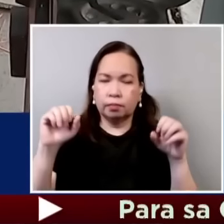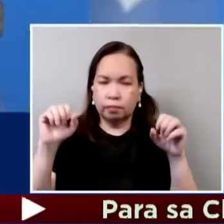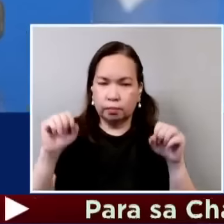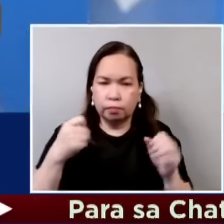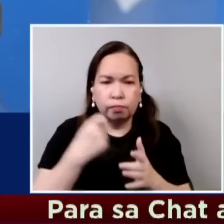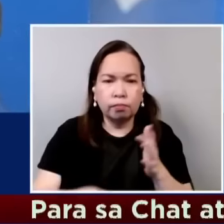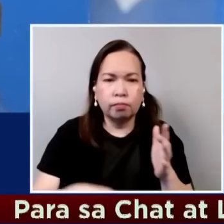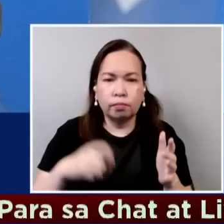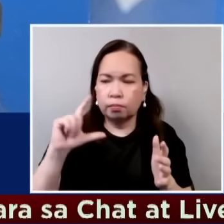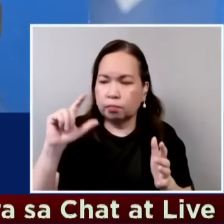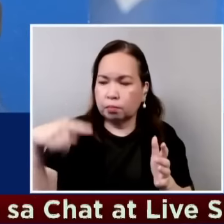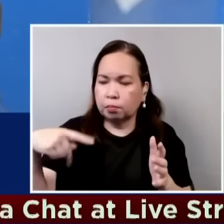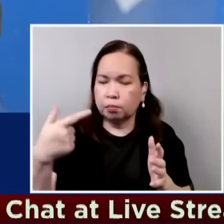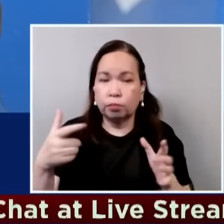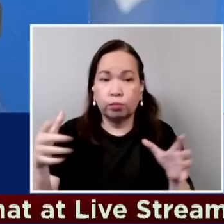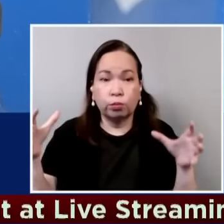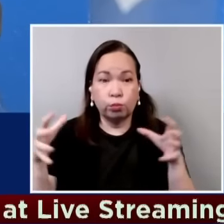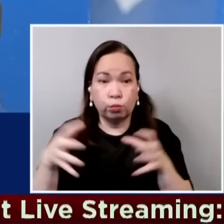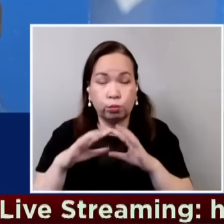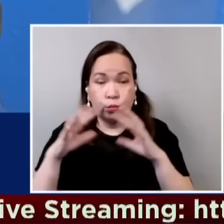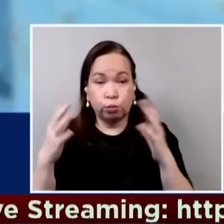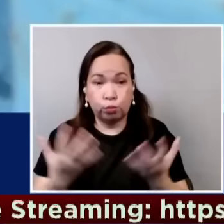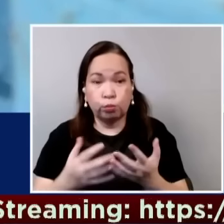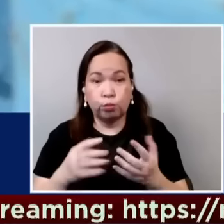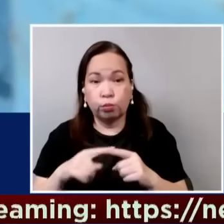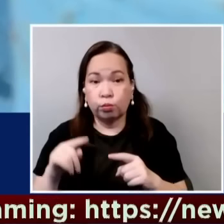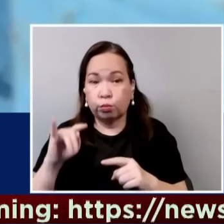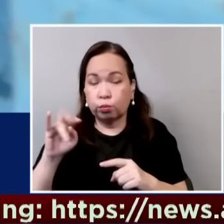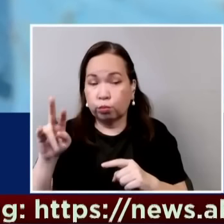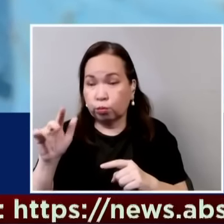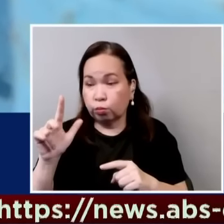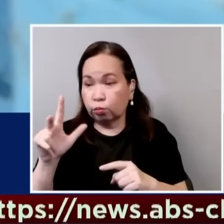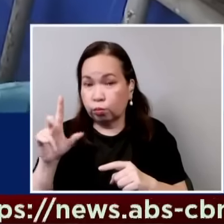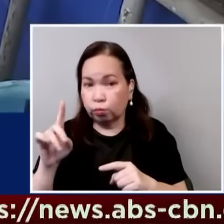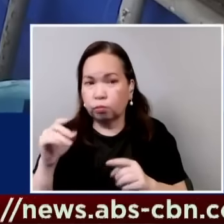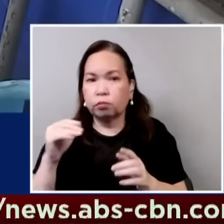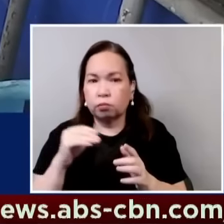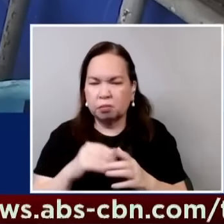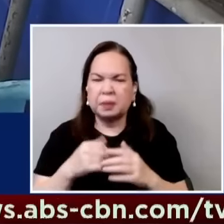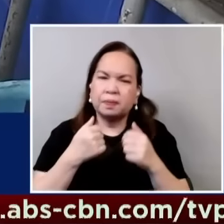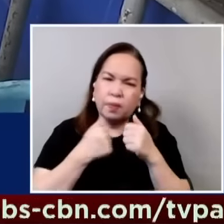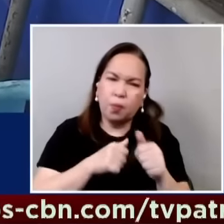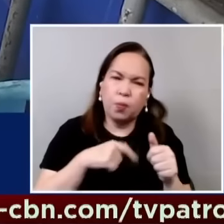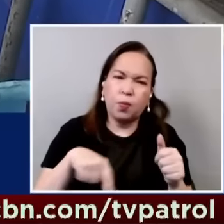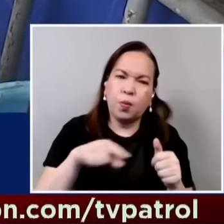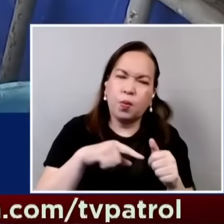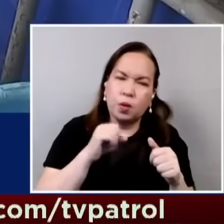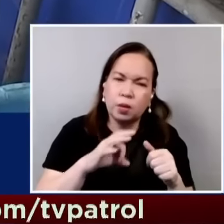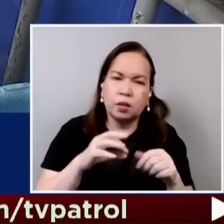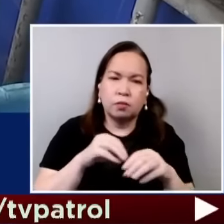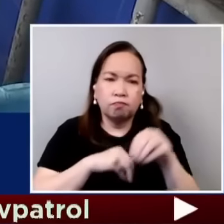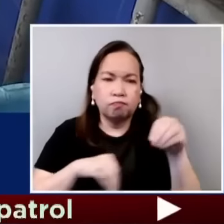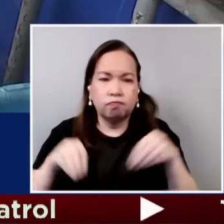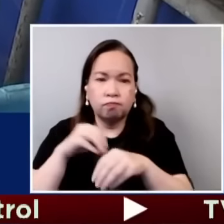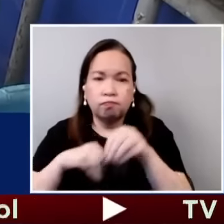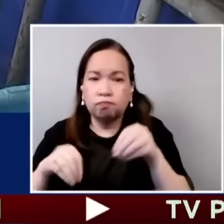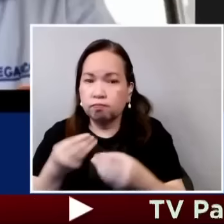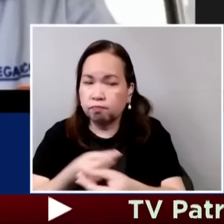world market. Pero ang contract price sa July 31 ang pagbabasehan ng magiging galaw sa retail price sa